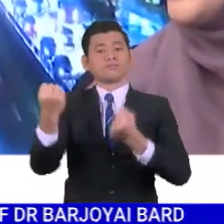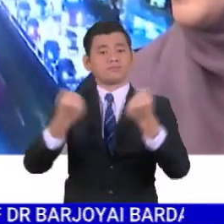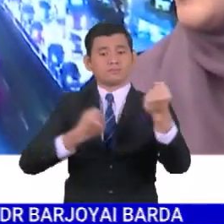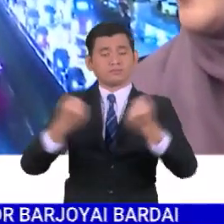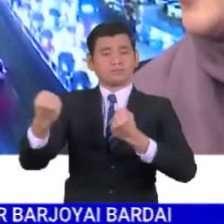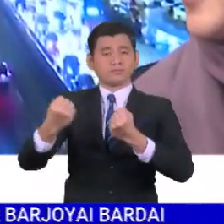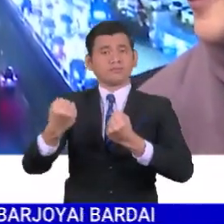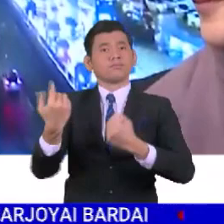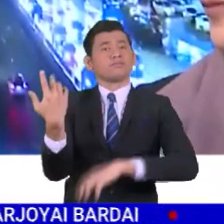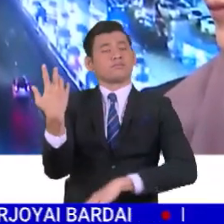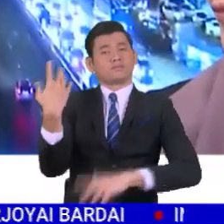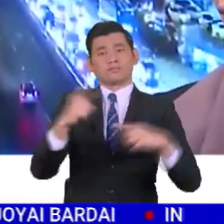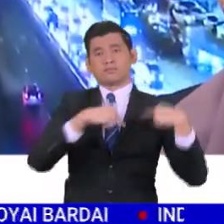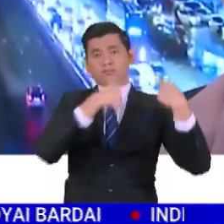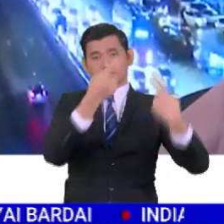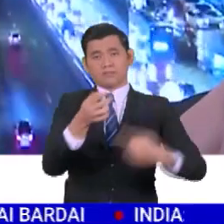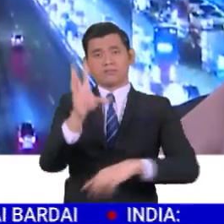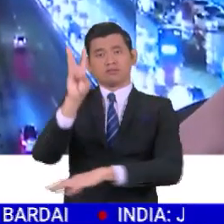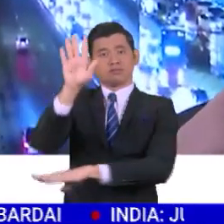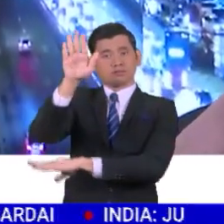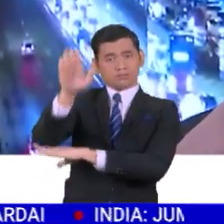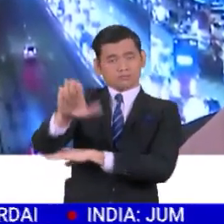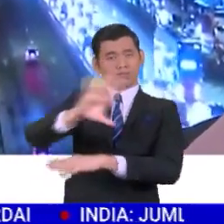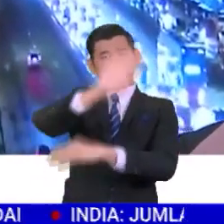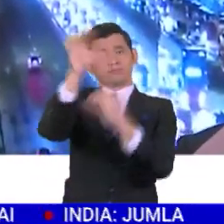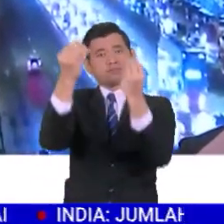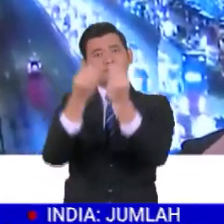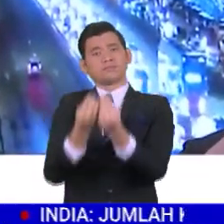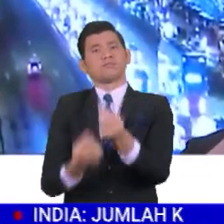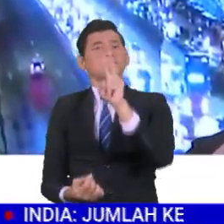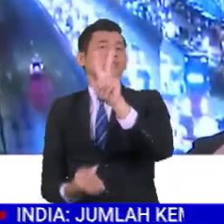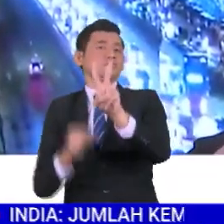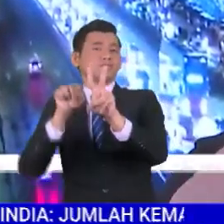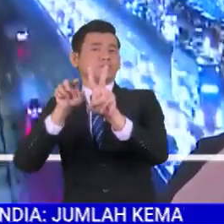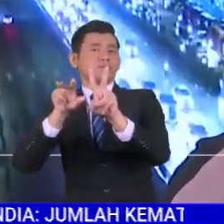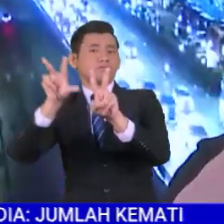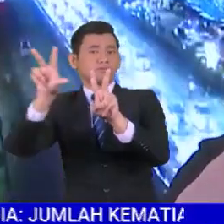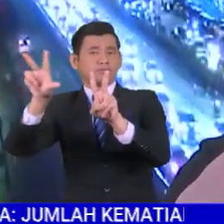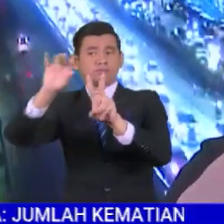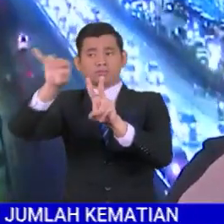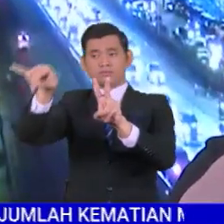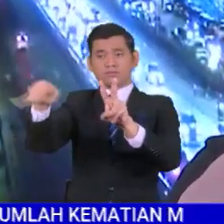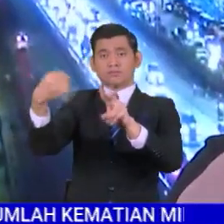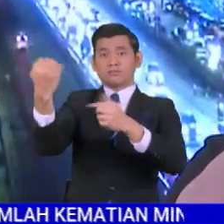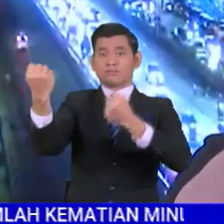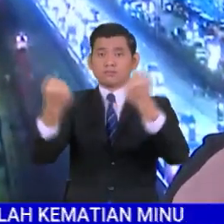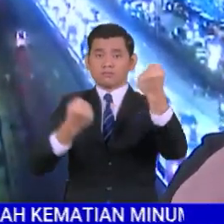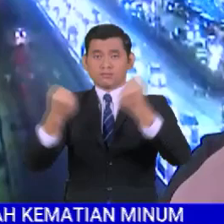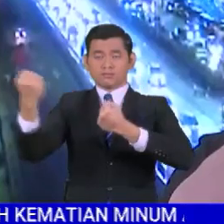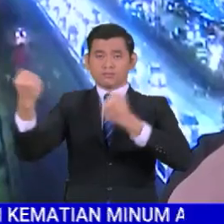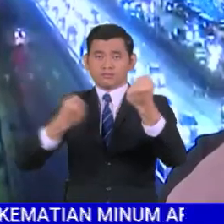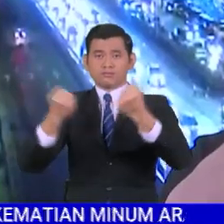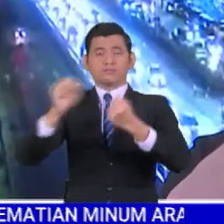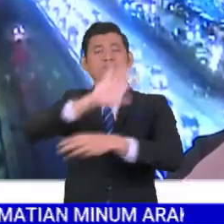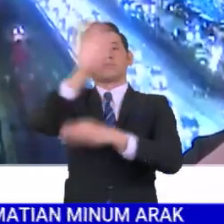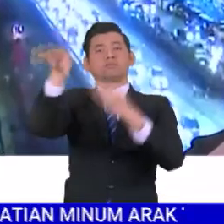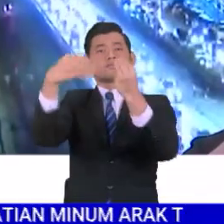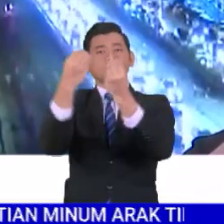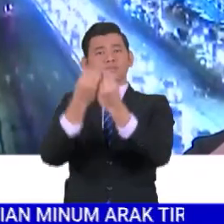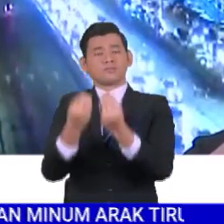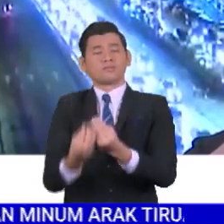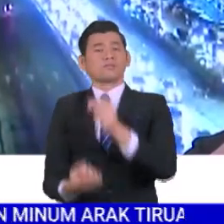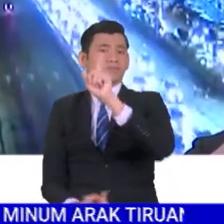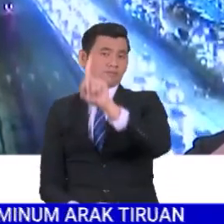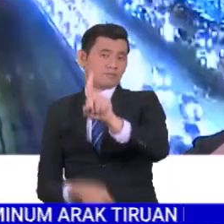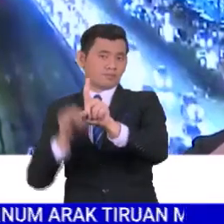ini setakat pukul 6 petang tadi adalah berjumlah sebanyak 2.3 juta kenderaan, ya. Di mana daripada jumlah ini sebanyak 1.4